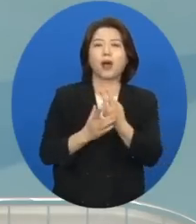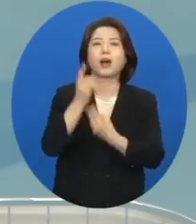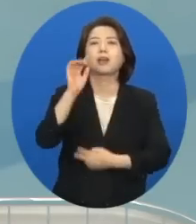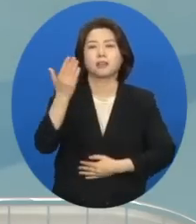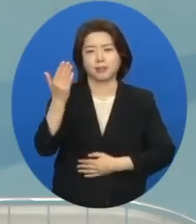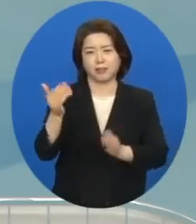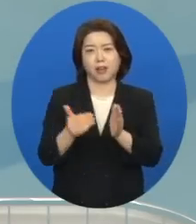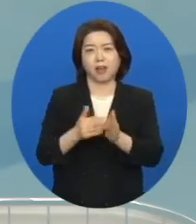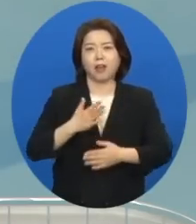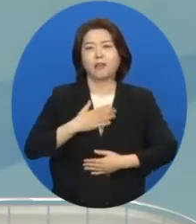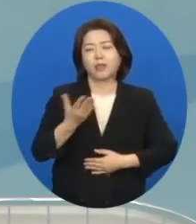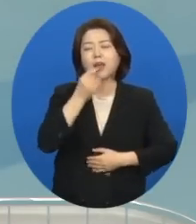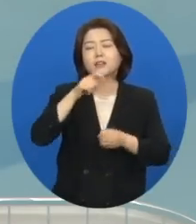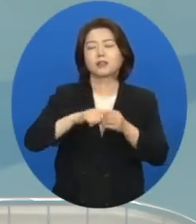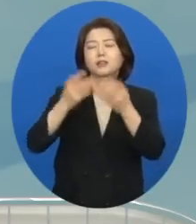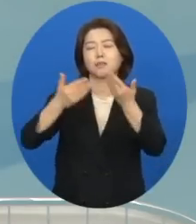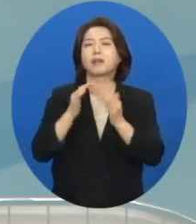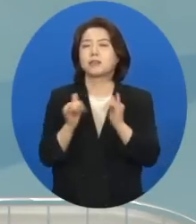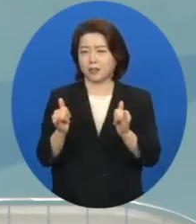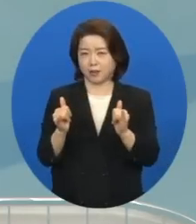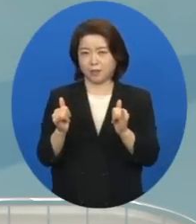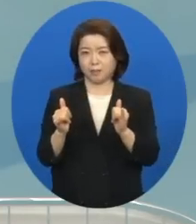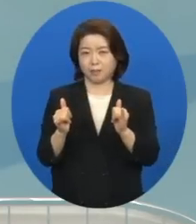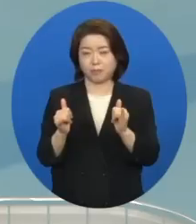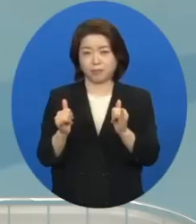되셨어. 나 성찬 받은 사람이야.